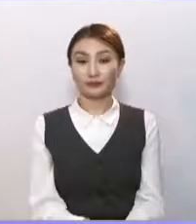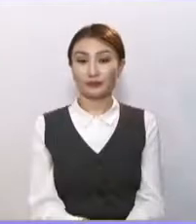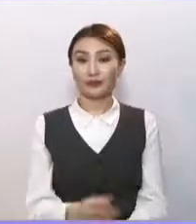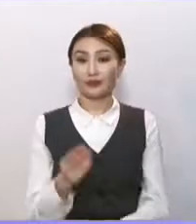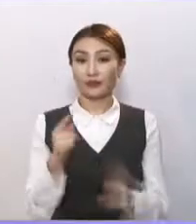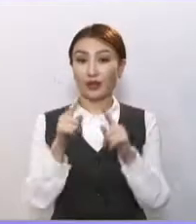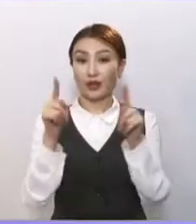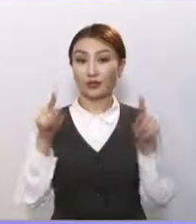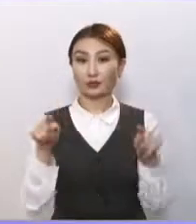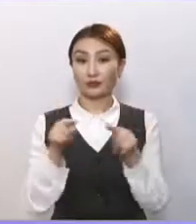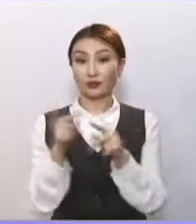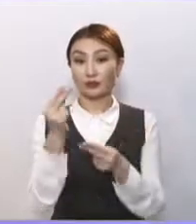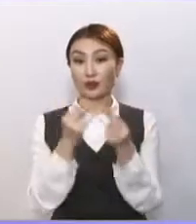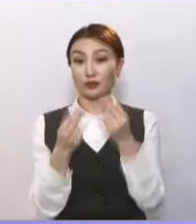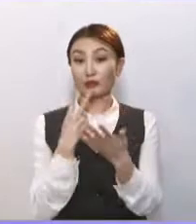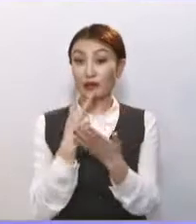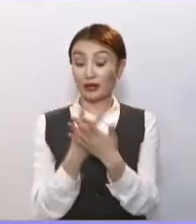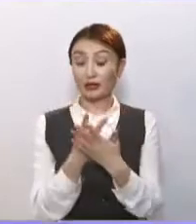Сүрөттү карагылачы.